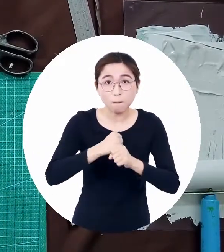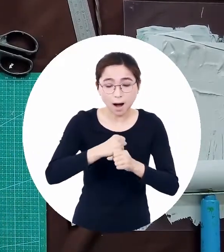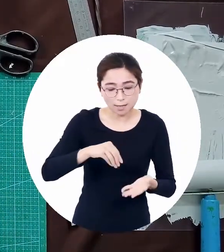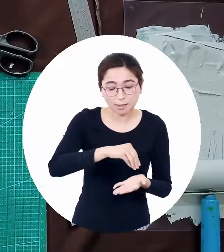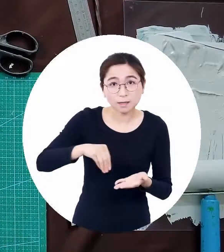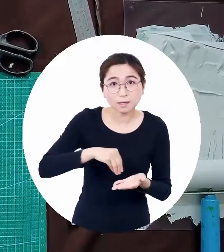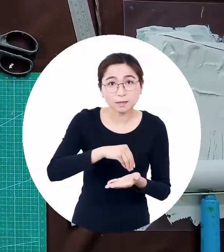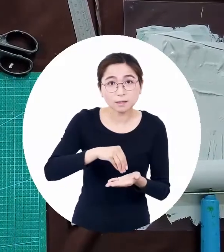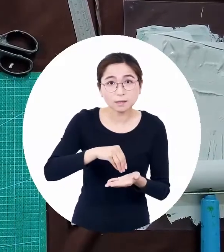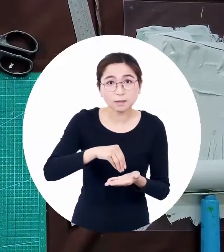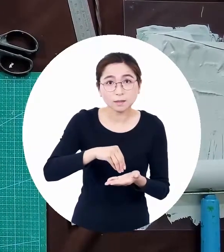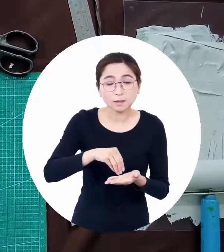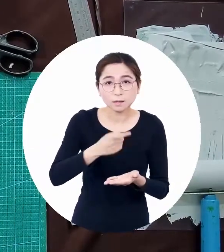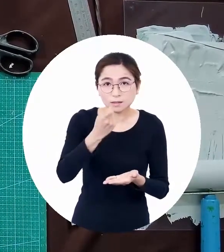鈿